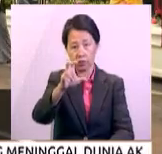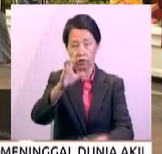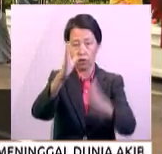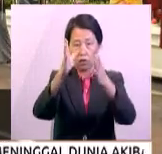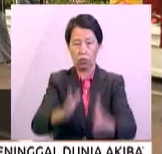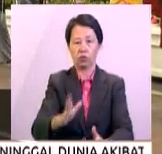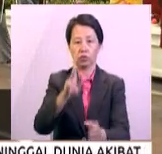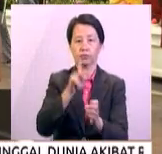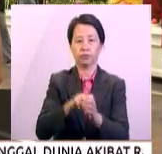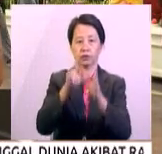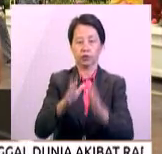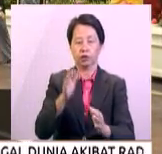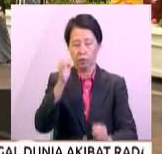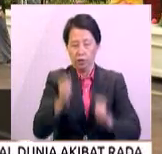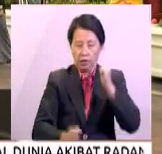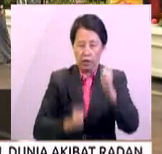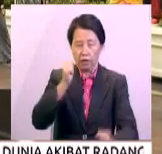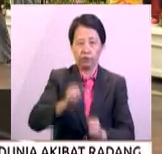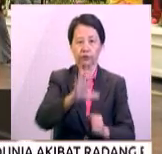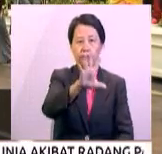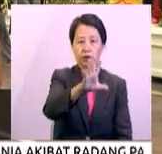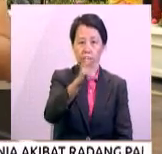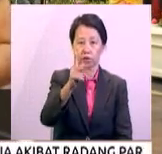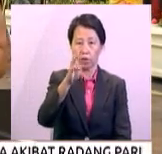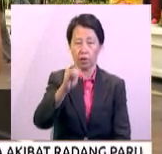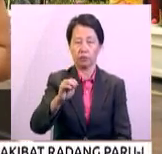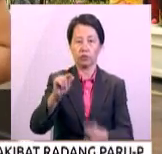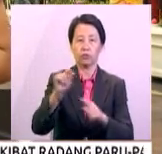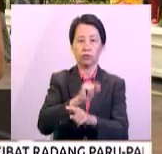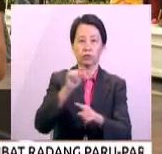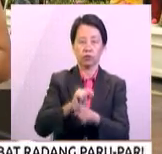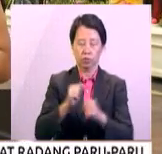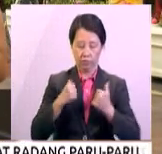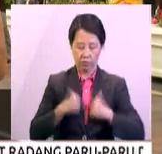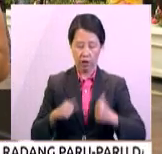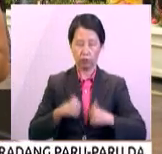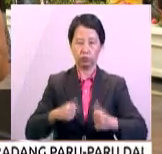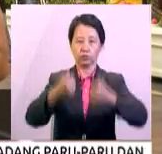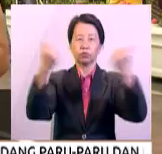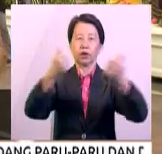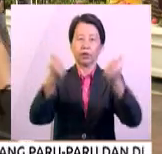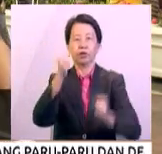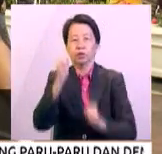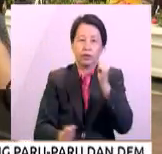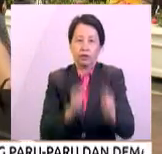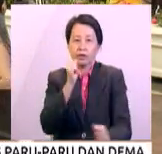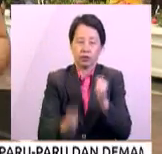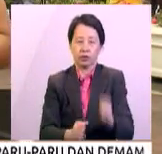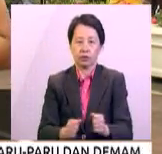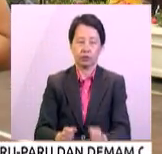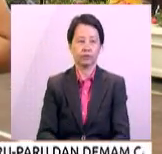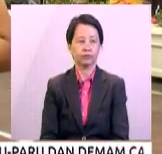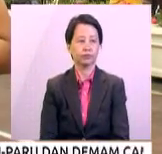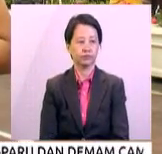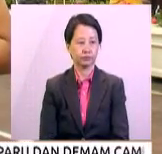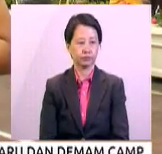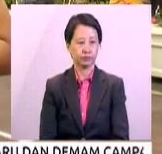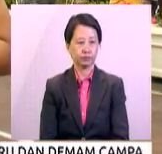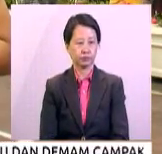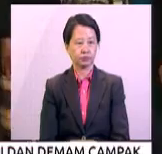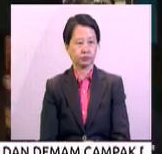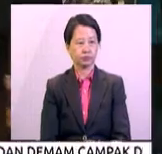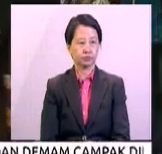orang peserta yang berlari sejauh 5 km menggunakan baju raya pada hari ini. Fabian William, RTM.